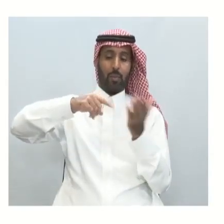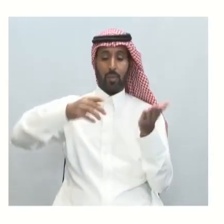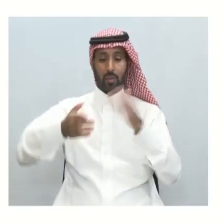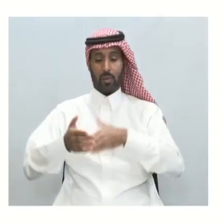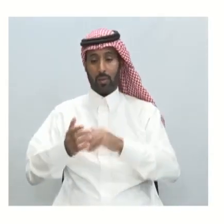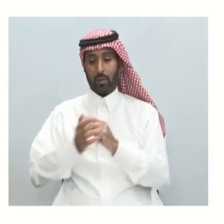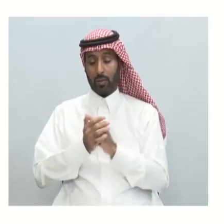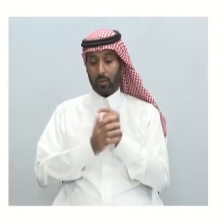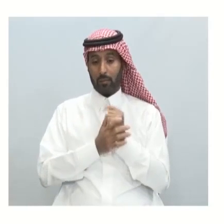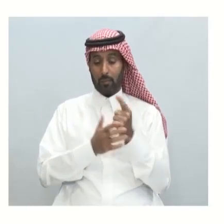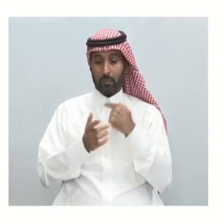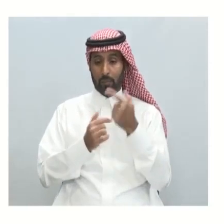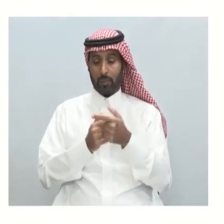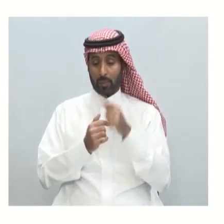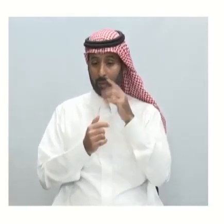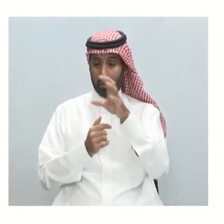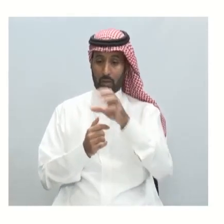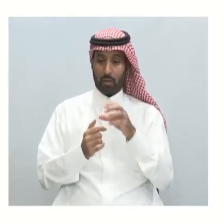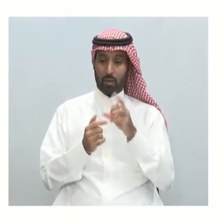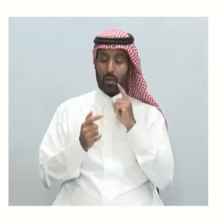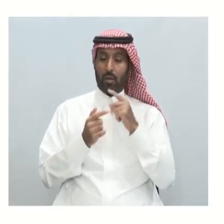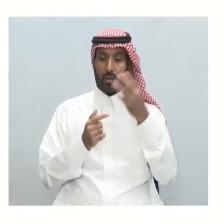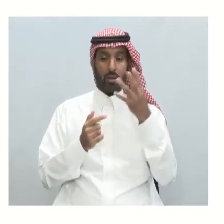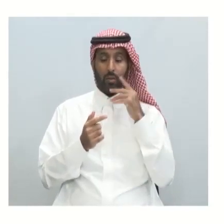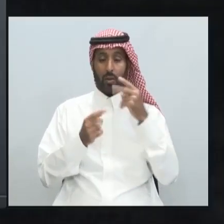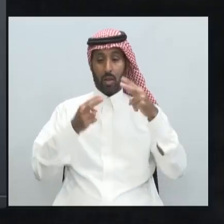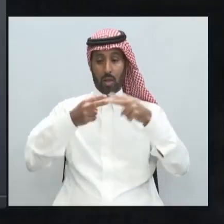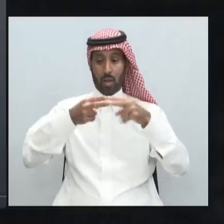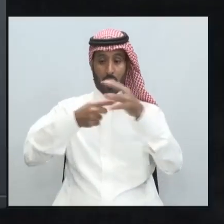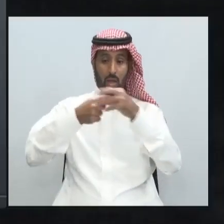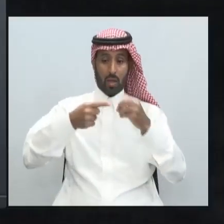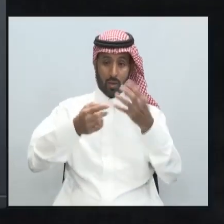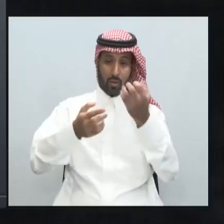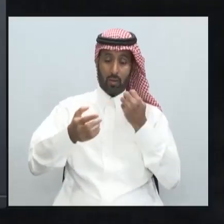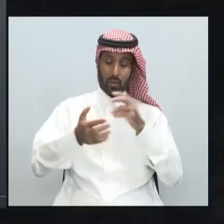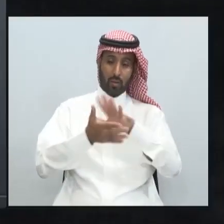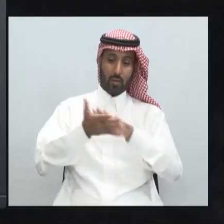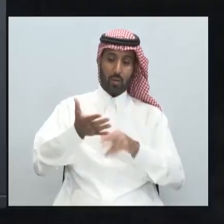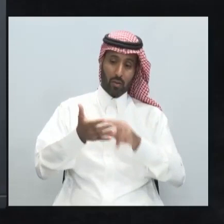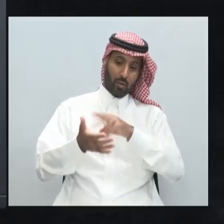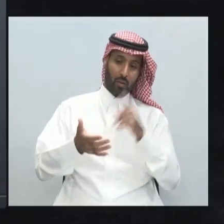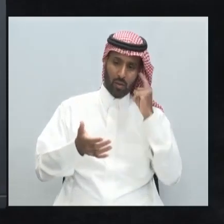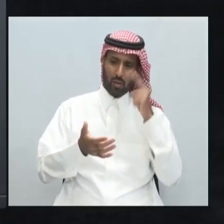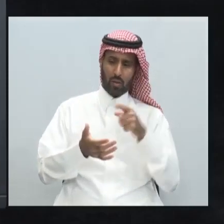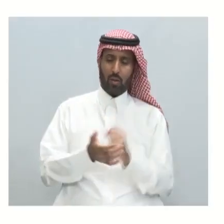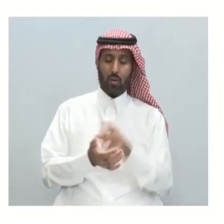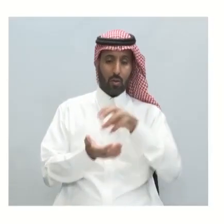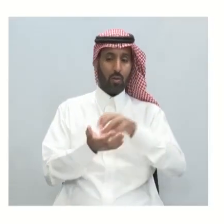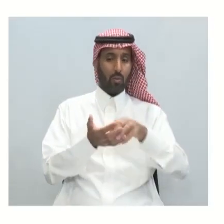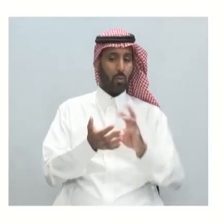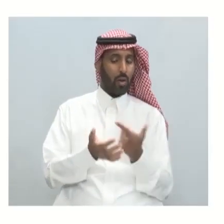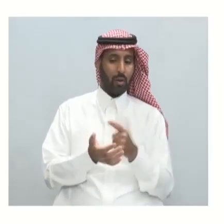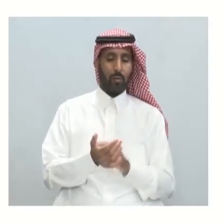هنا لابد ان نستخرج ارقام الكهروسالبيه من الجدول ونوجد الفرق حتى نوجد مكان